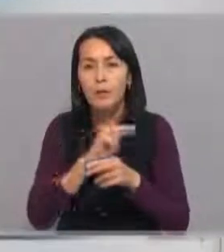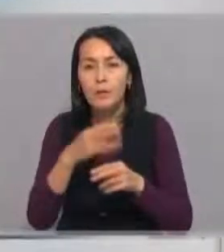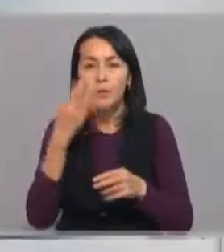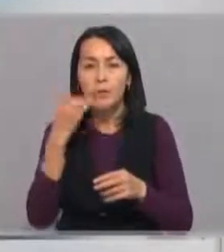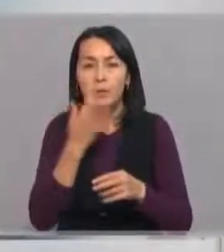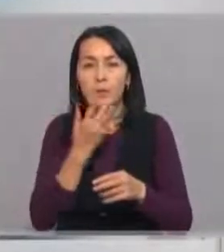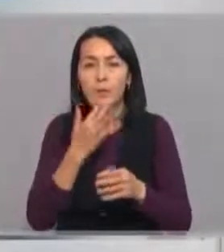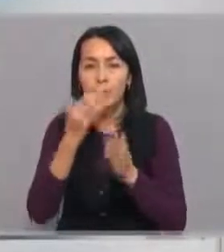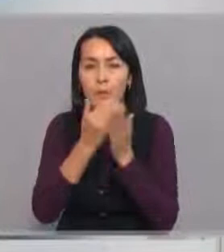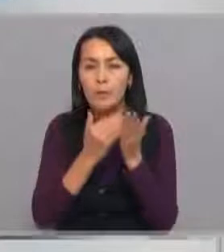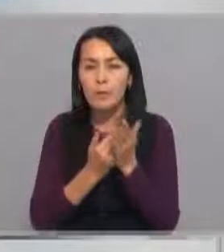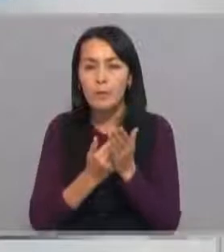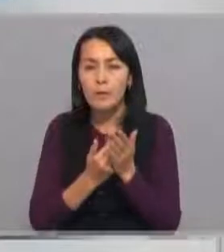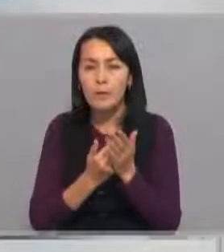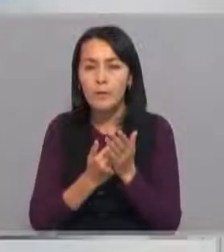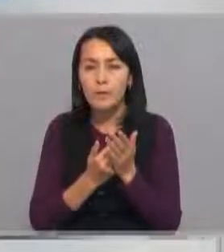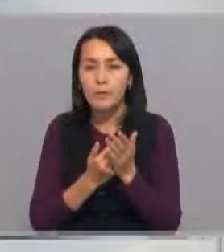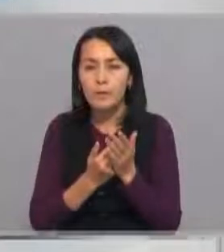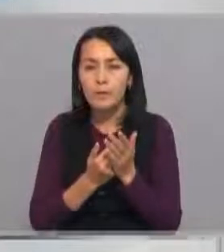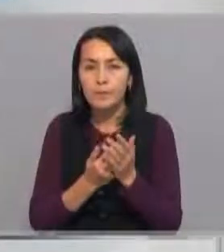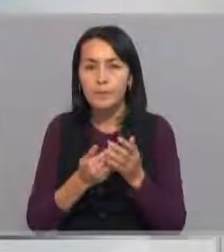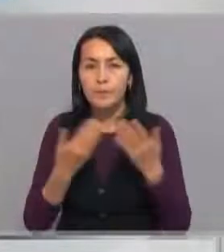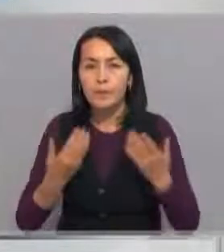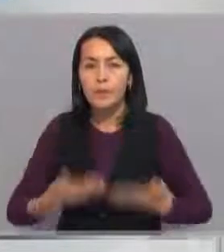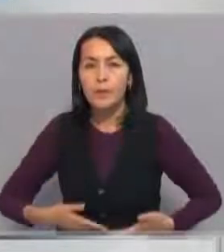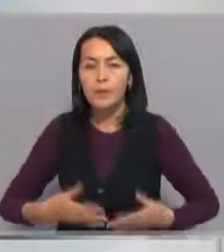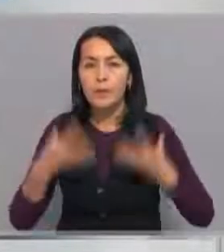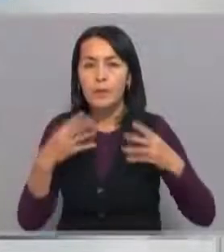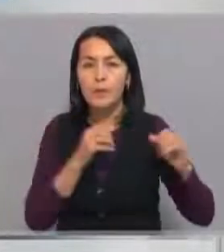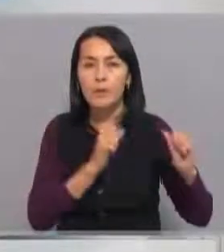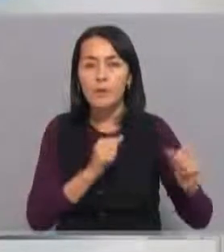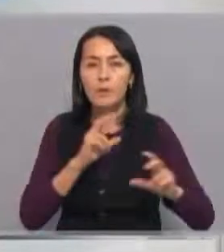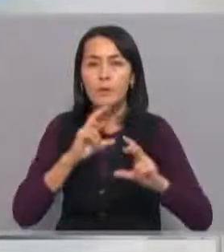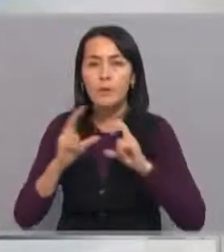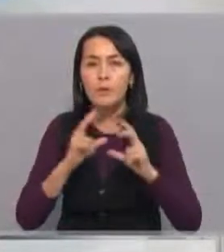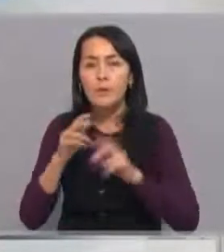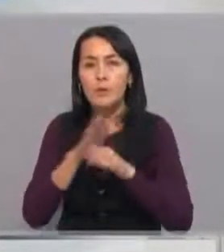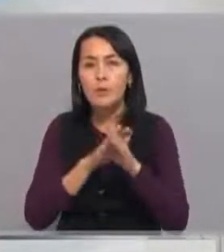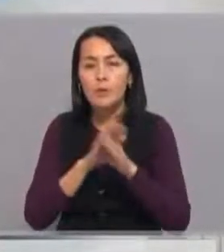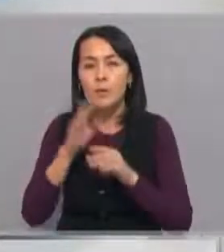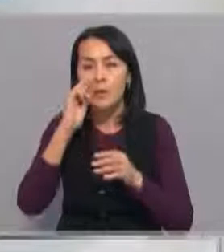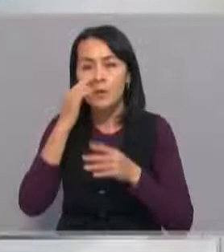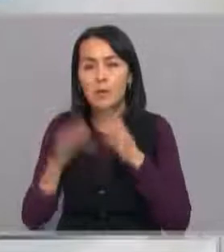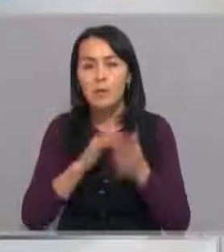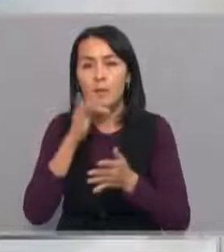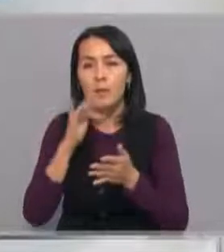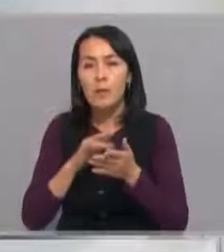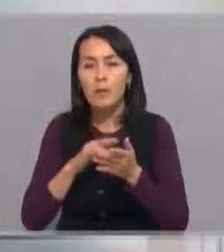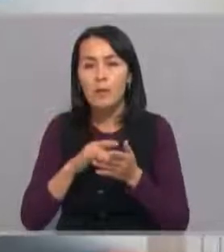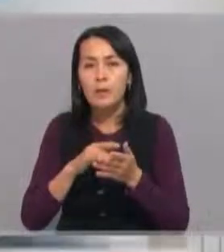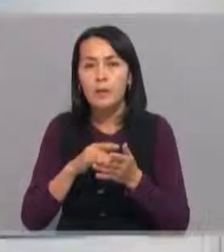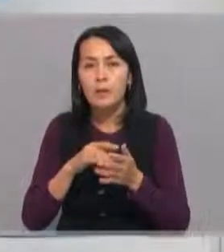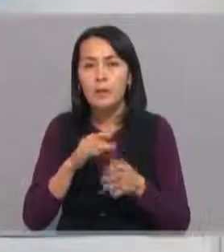ұлттық бағдарламасы аясында қоғамдық денсаулық сақтау институтын ұйымдастыруымен Шымкент қалалық